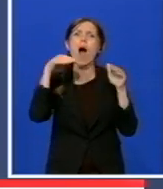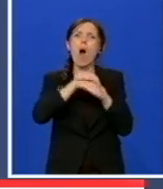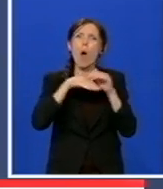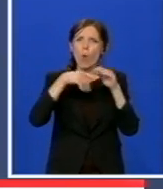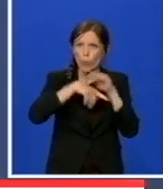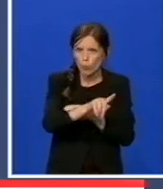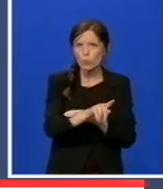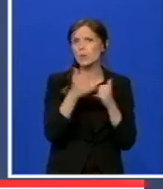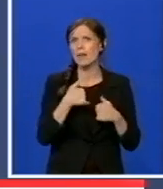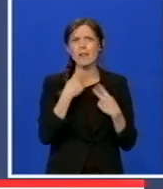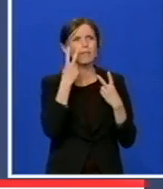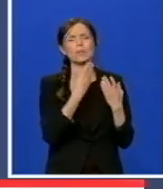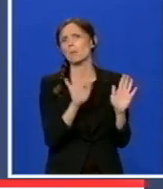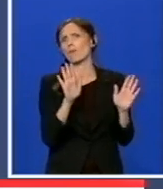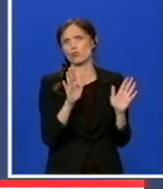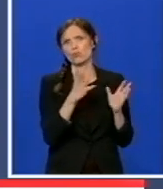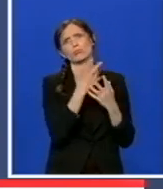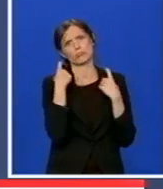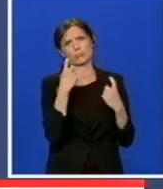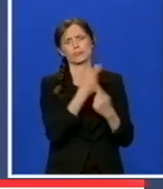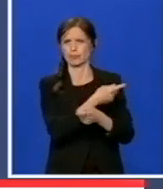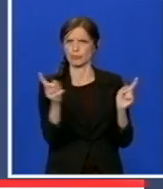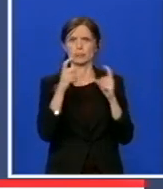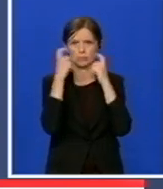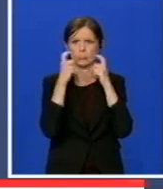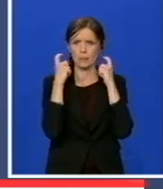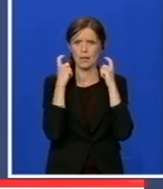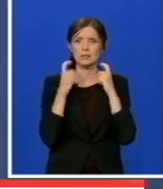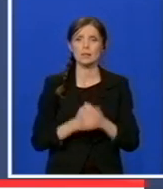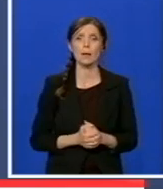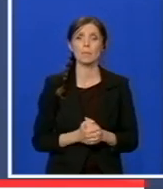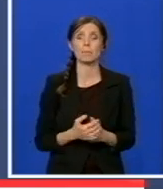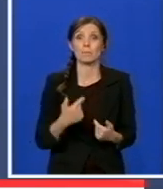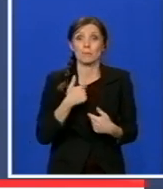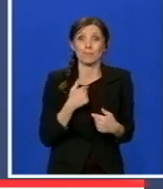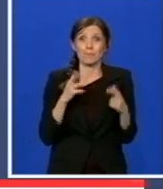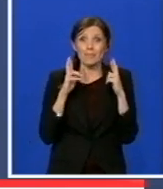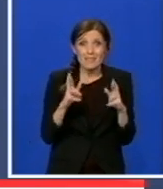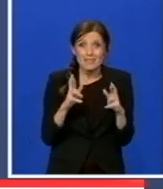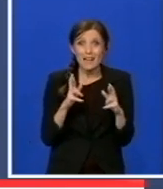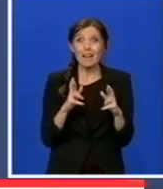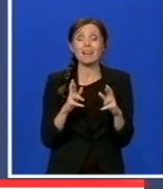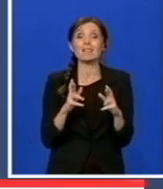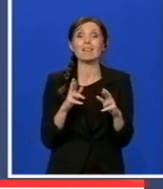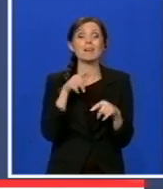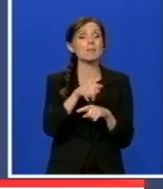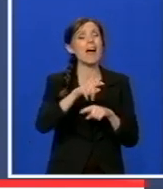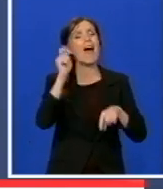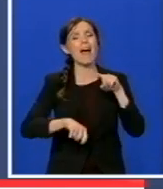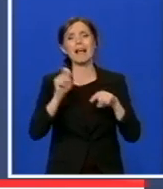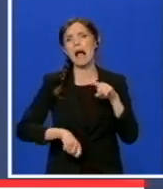to je sada pravilo. Tako da se nadamo da tako nešto neće ni biti